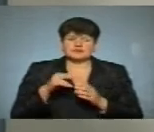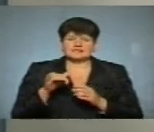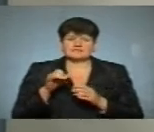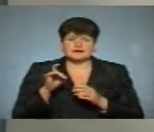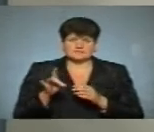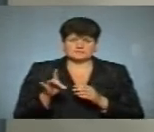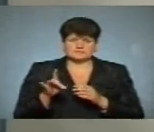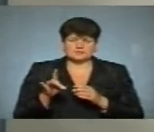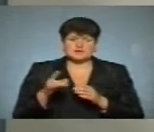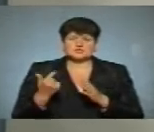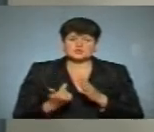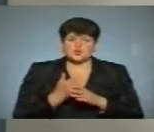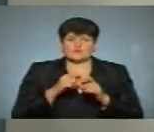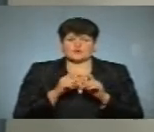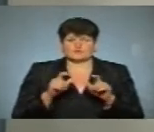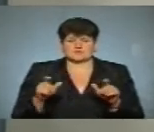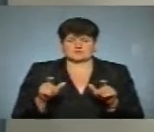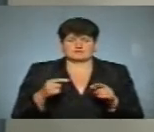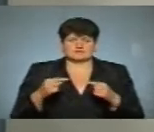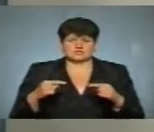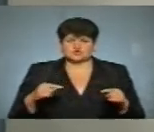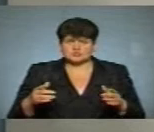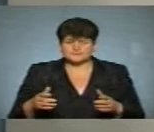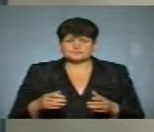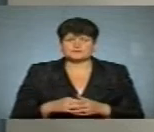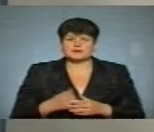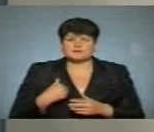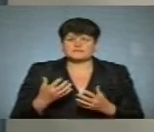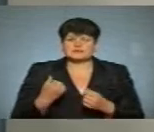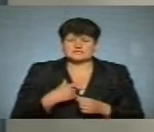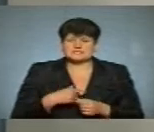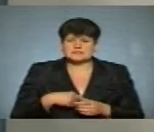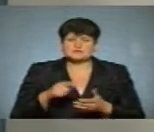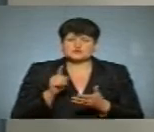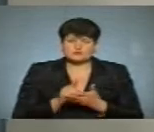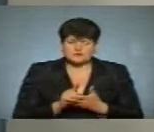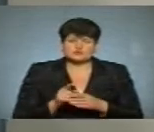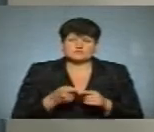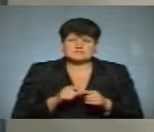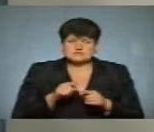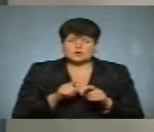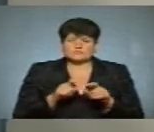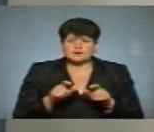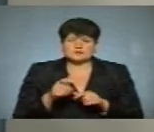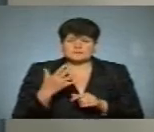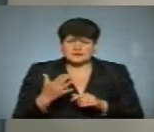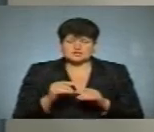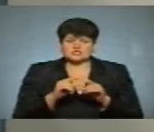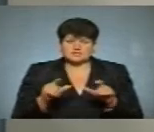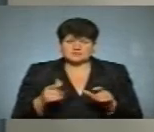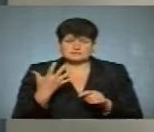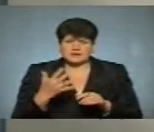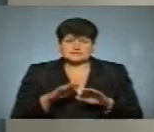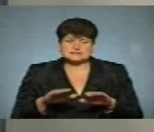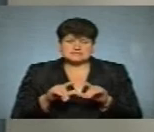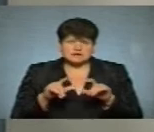наприклад, там вже з нових об'єктів, зовсім з інших. Ми взяли на себе десь зобов'язання, що ці об'єкти – 5 шкіл, 5 садиків,